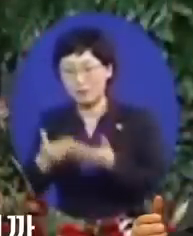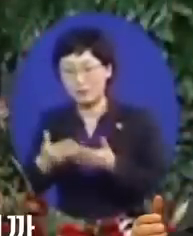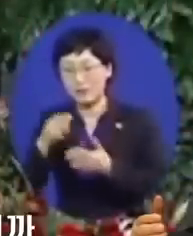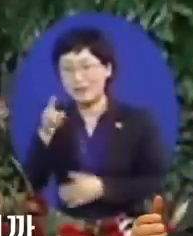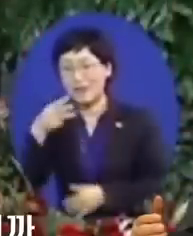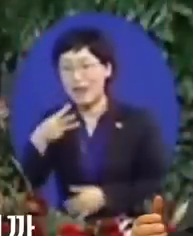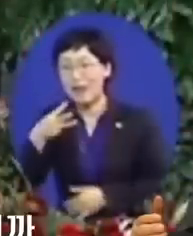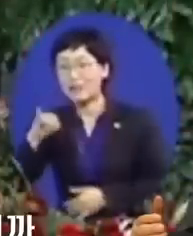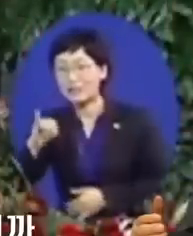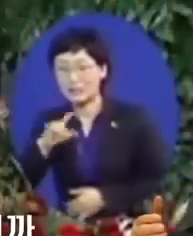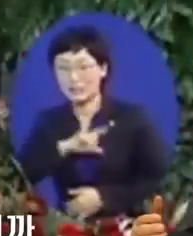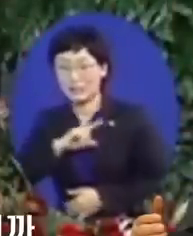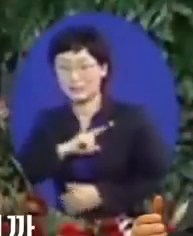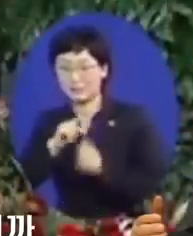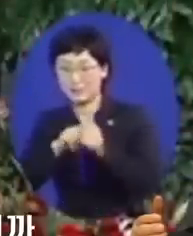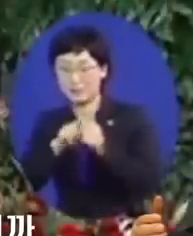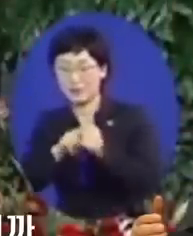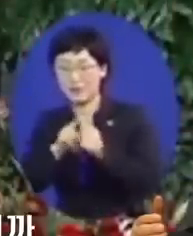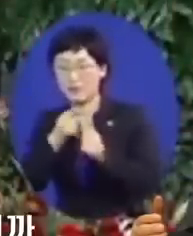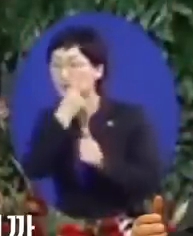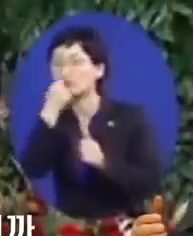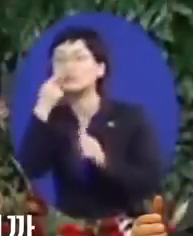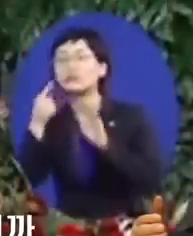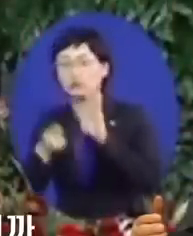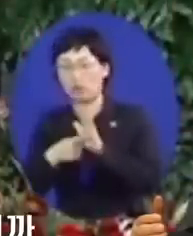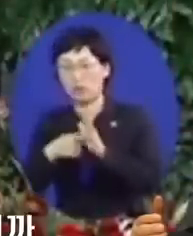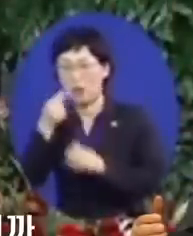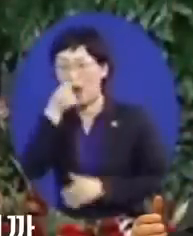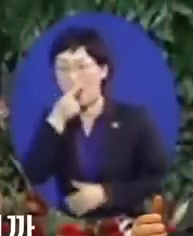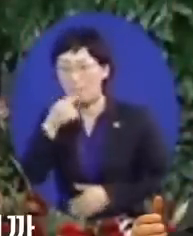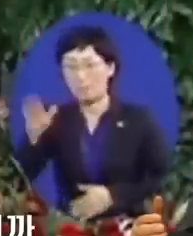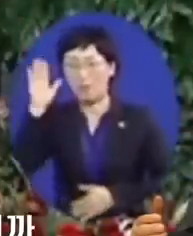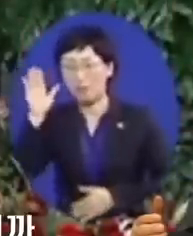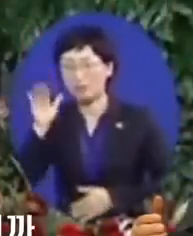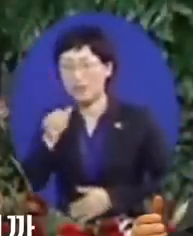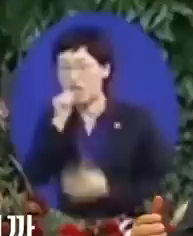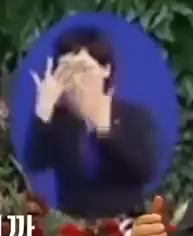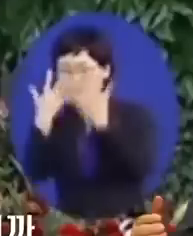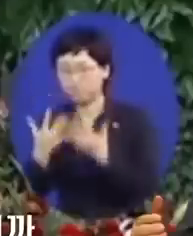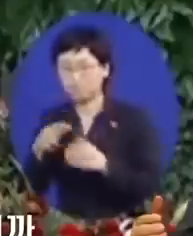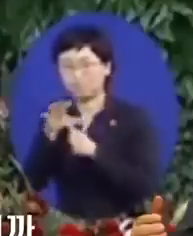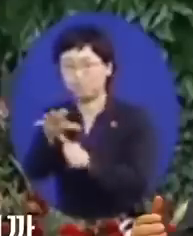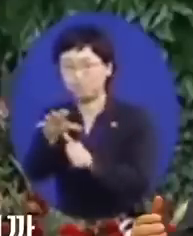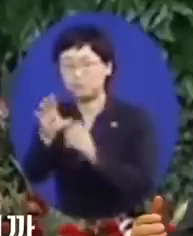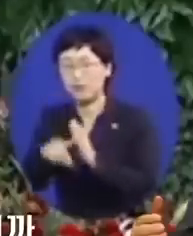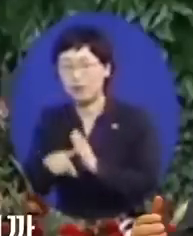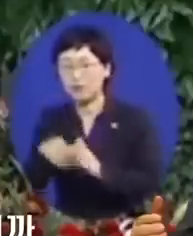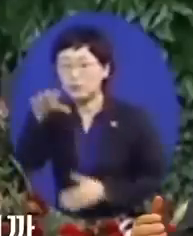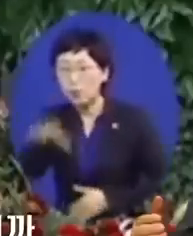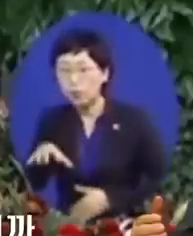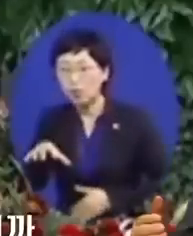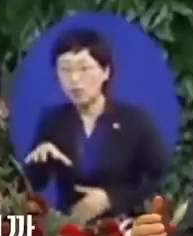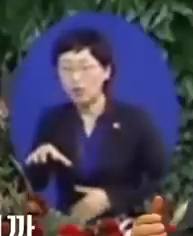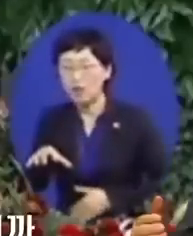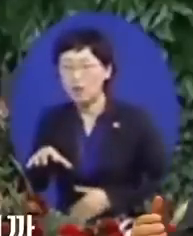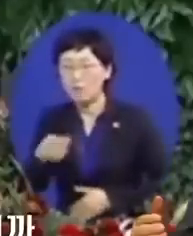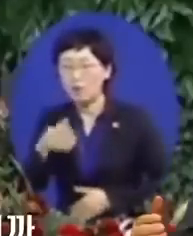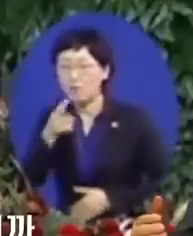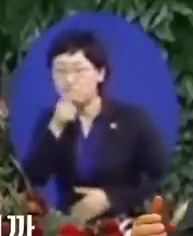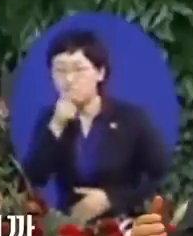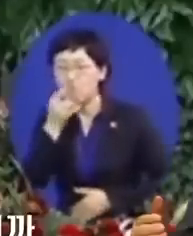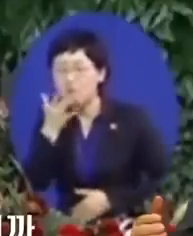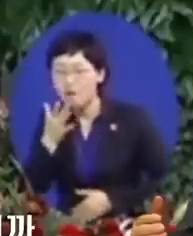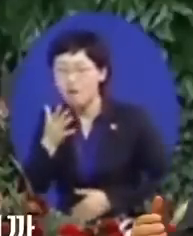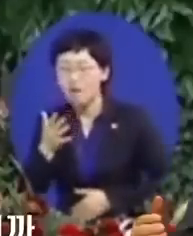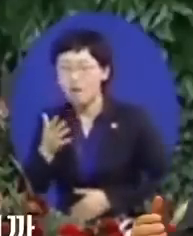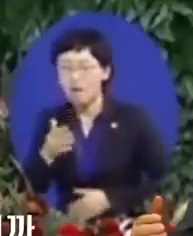이런 증언을 했습니다. 그가 나치의 강제수용소에 감금되었을 때 마침 강제수용소 발전소가 폭파하는 사건이